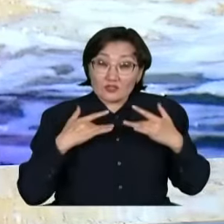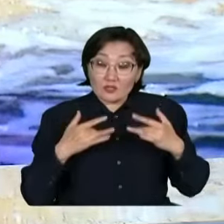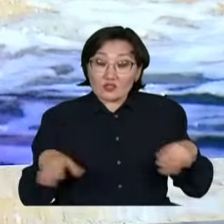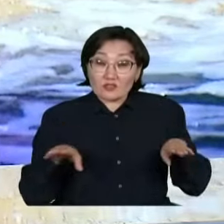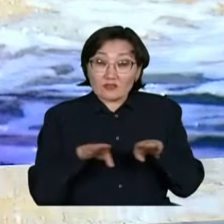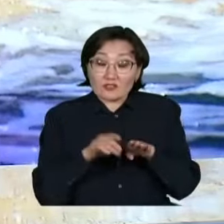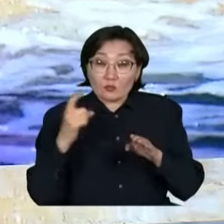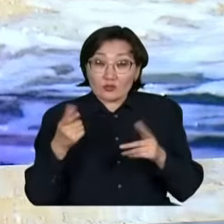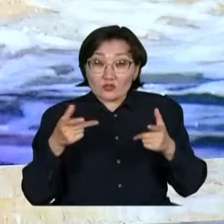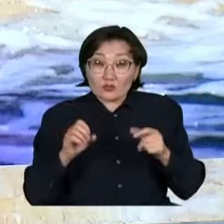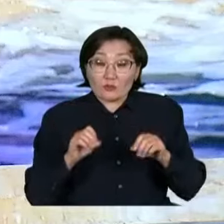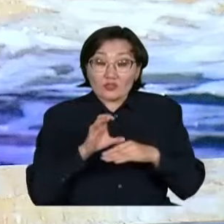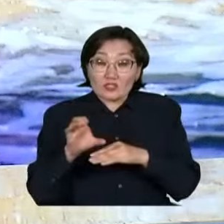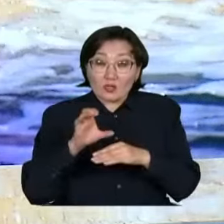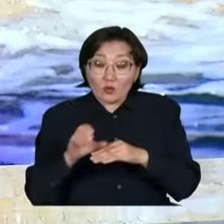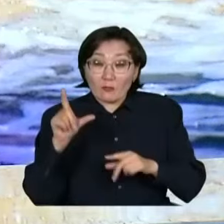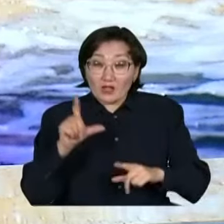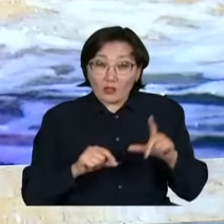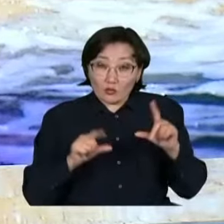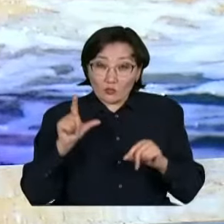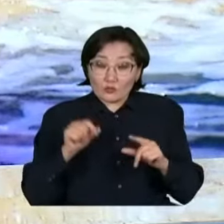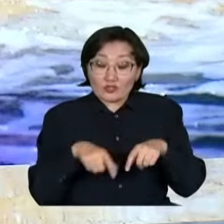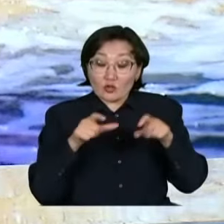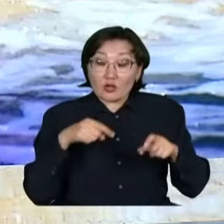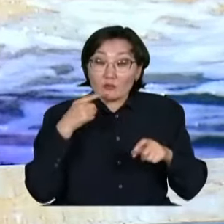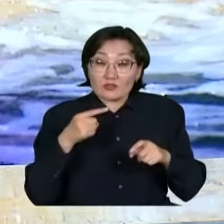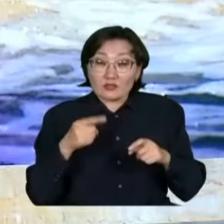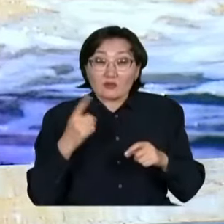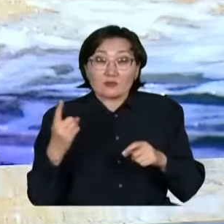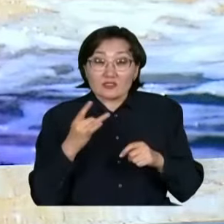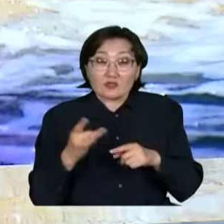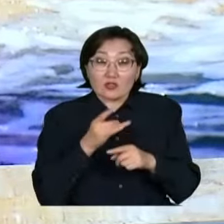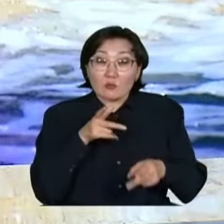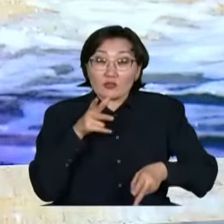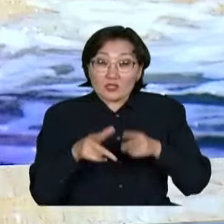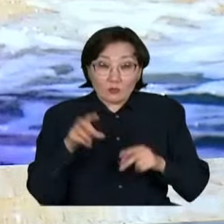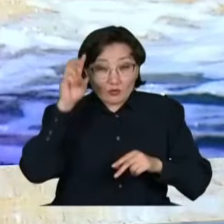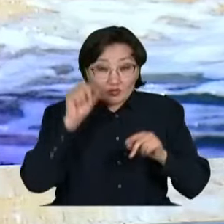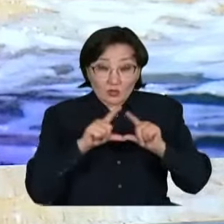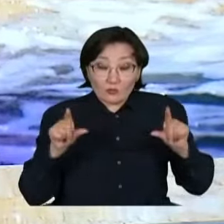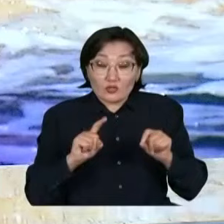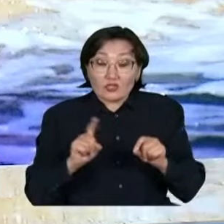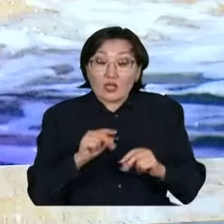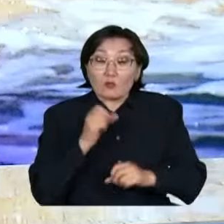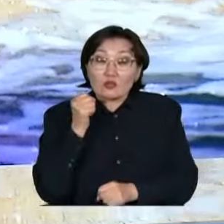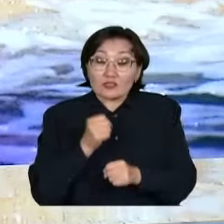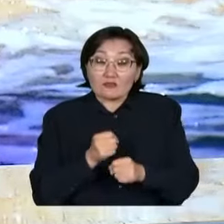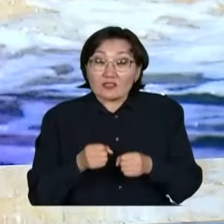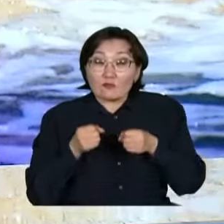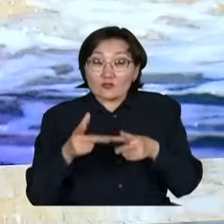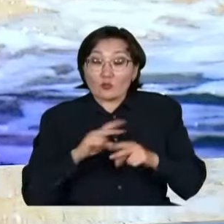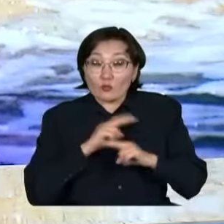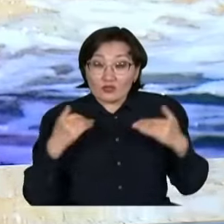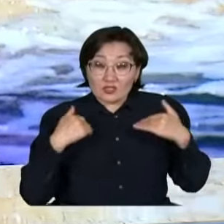закрыть хозяйство, где производят козье молоко. Люди говорят, что не в первый раз жалуются госорганам на то, что работники выбрасывают